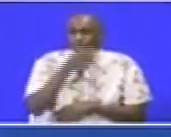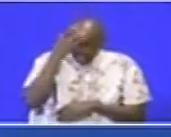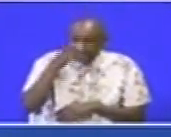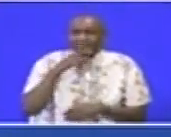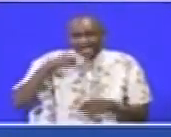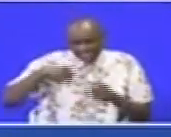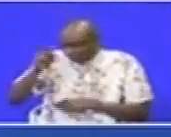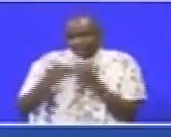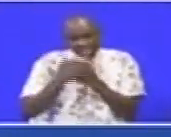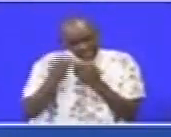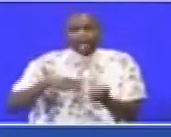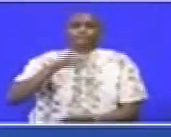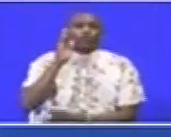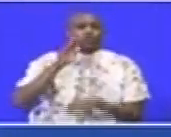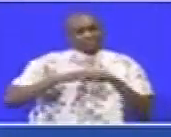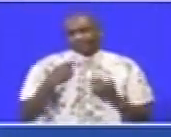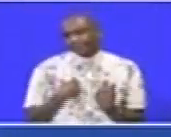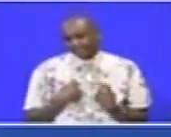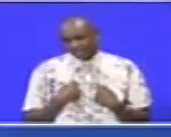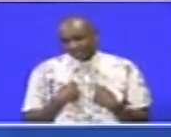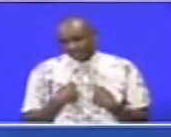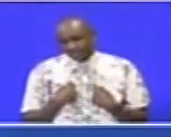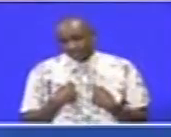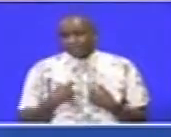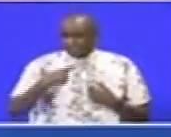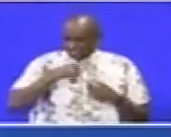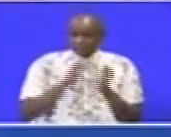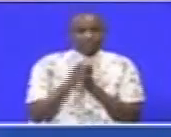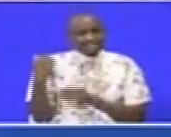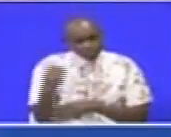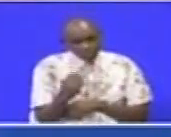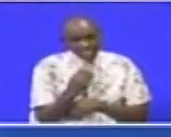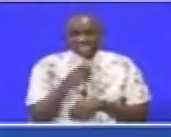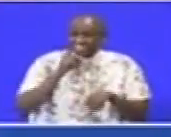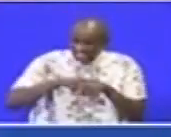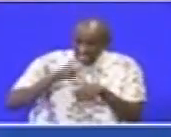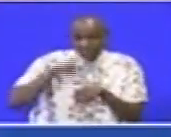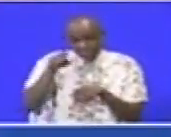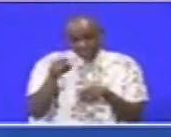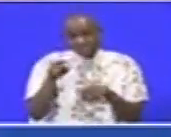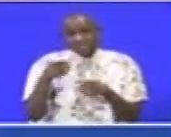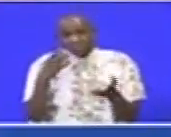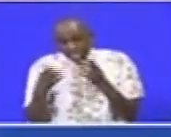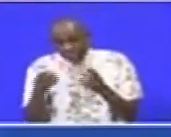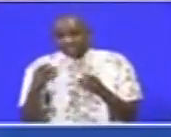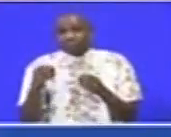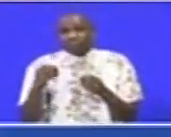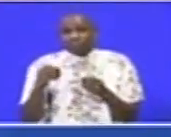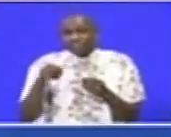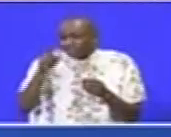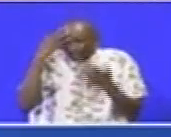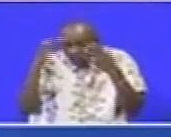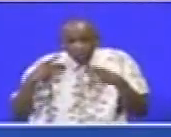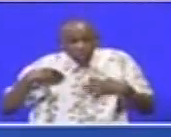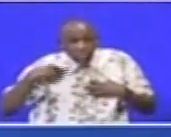walikuwa wanashughulikia zaidi kuliko sisi. Mimi na wanangu uzuni ama kitu kibaya ama kama dudu manyoa ikitambaa kwao, hawajui ni